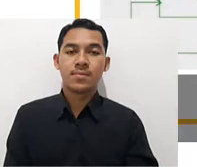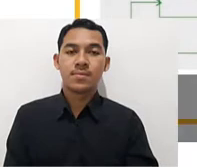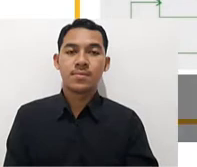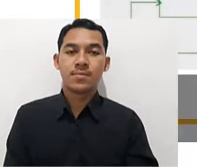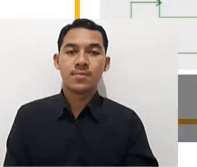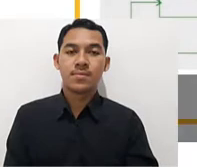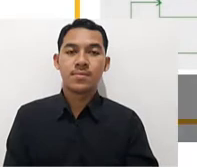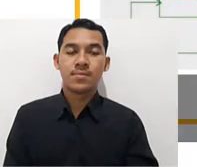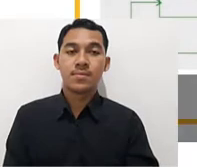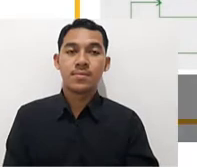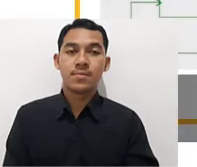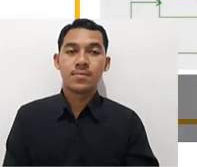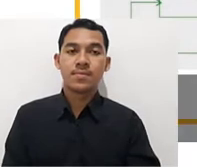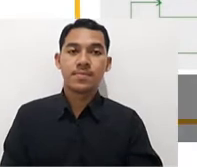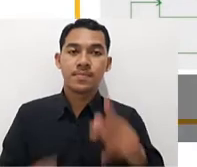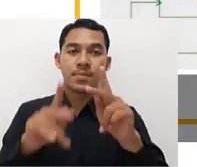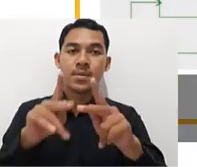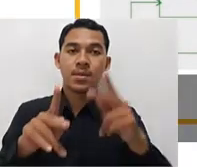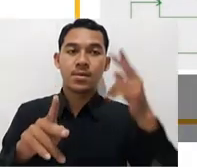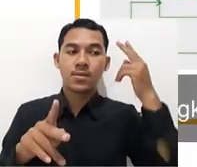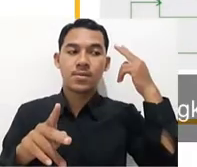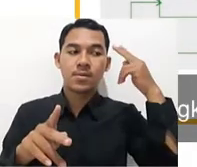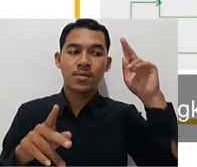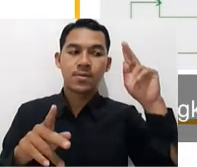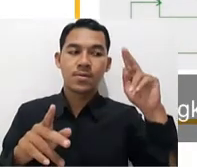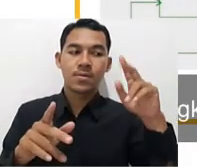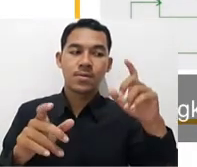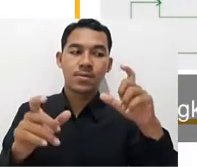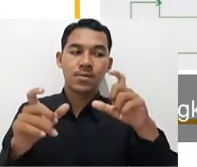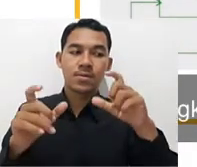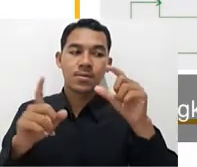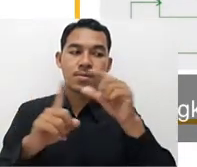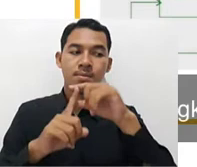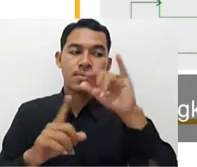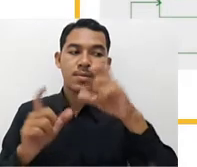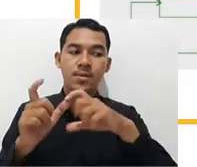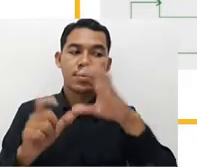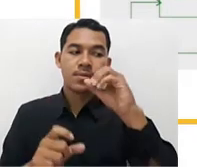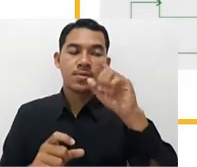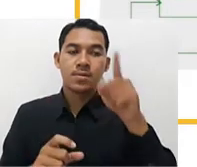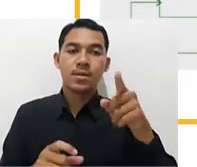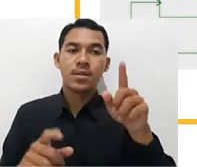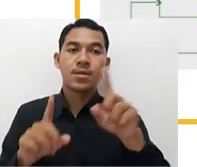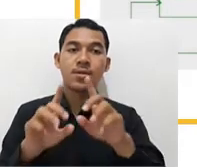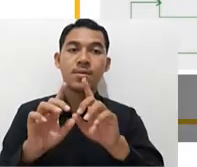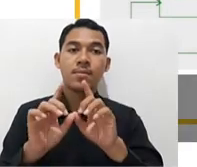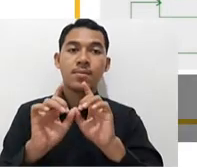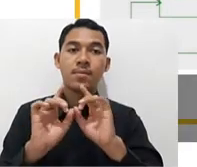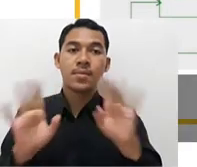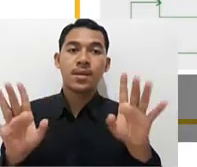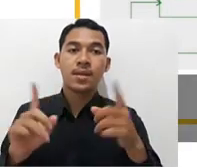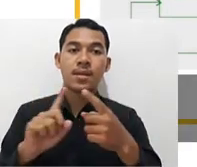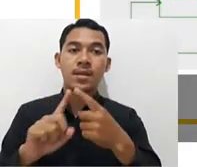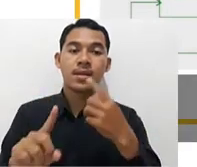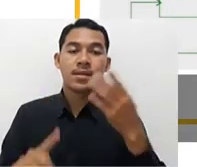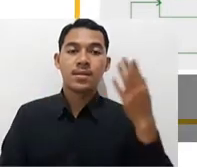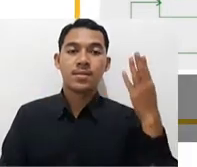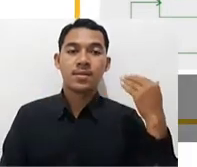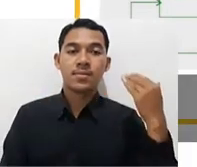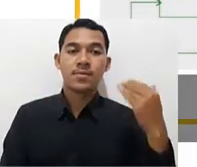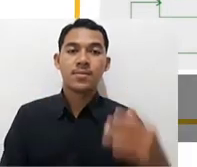Jadi kalau untuk di yang pisau ini mungkin agak sedikit berbeda ya dari yang sebelumnya, tapi